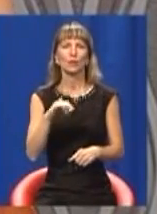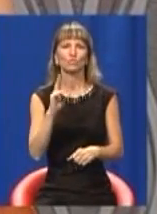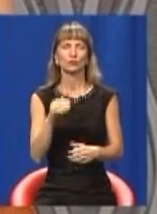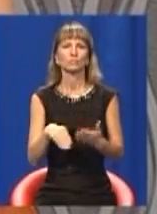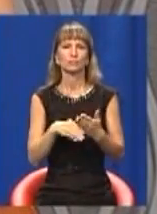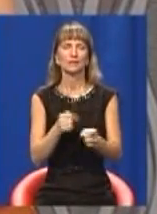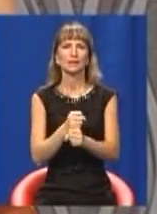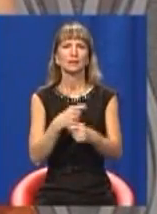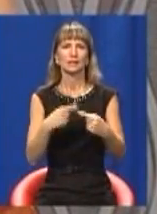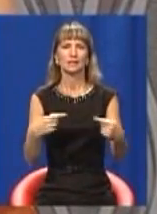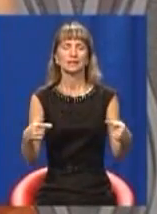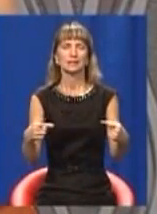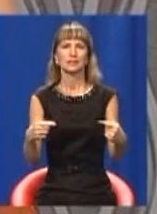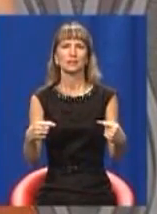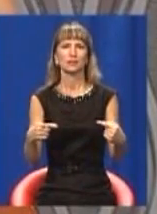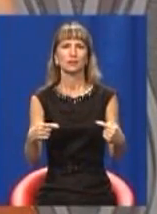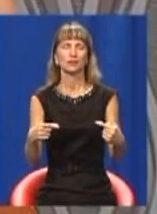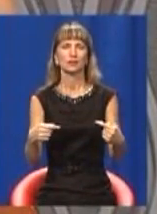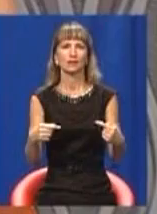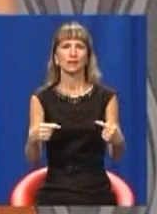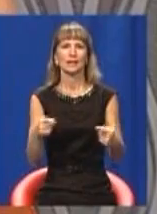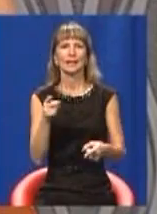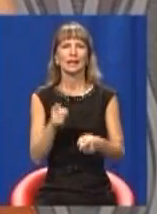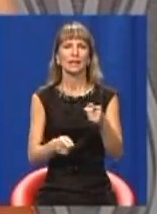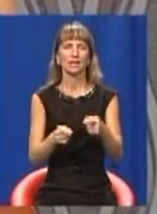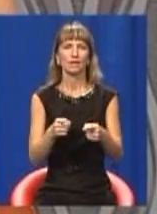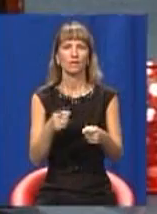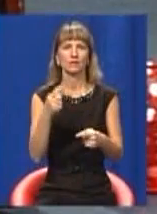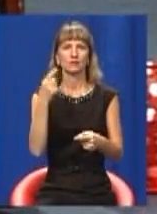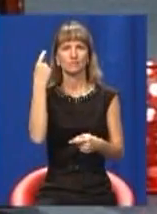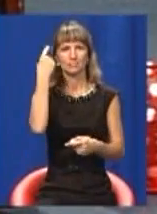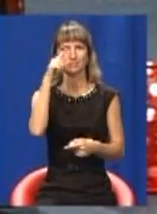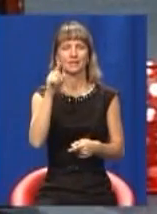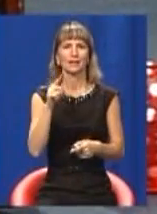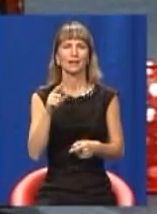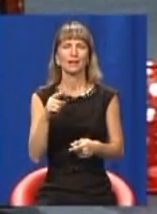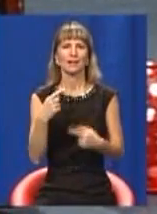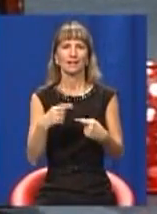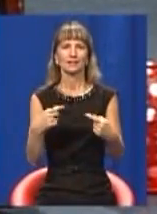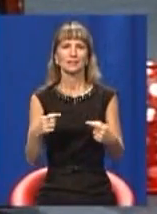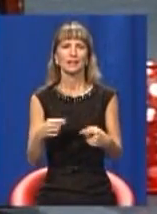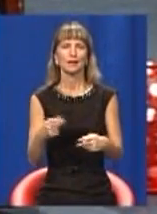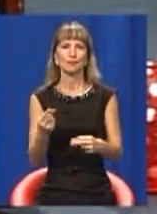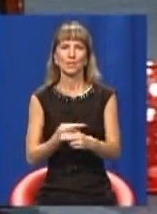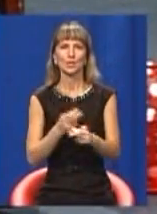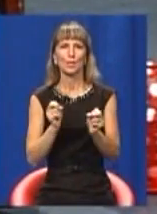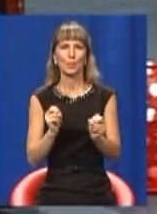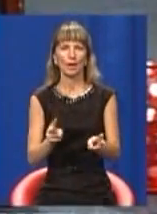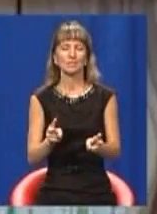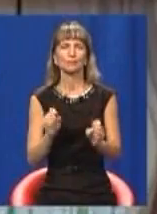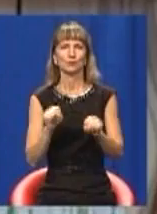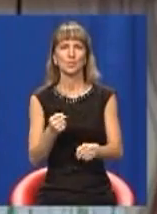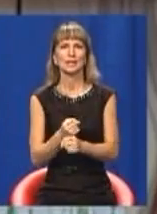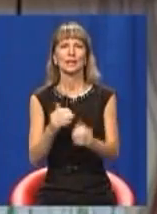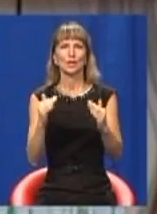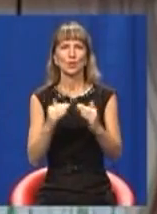робити усілякі такі от, просто, знаєш, інколи навіть скажені речі. І все це в рамках отаких безпечних, що насправді можна зробити